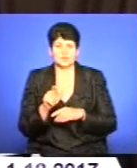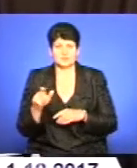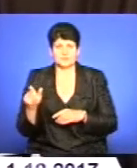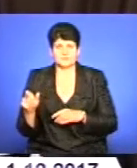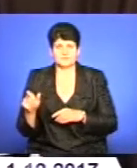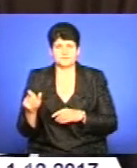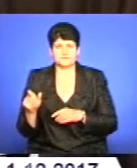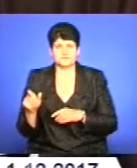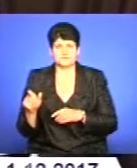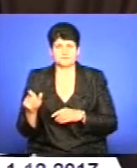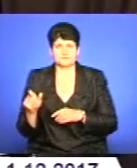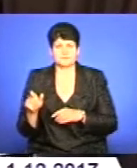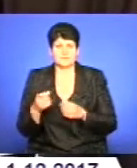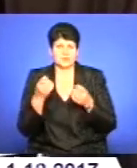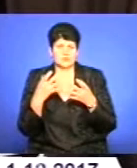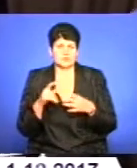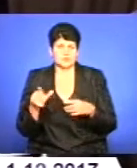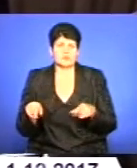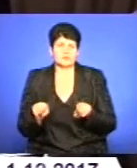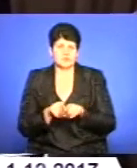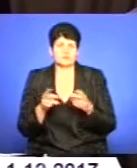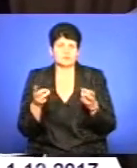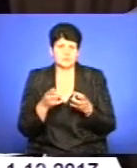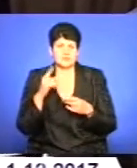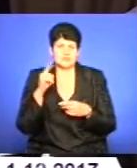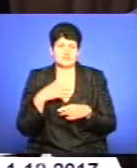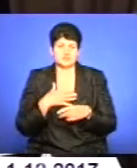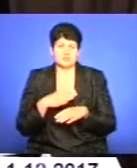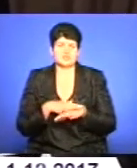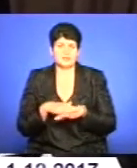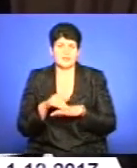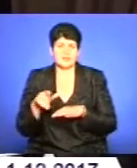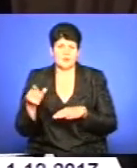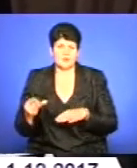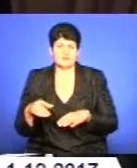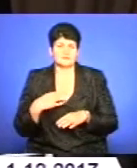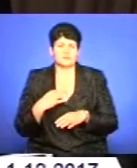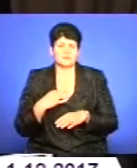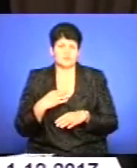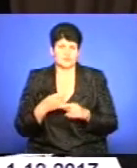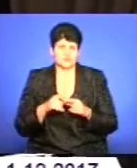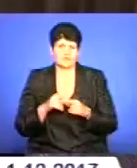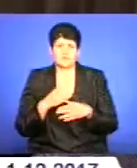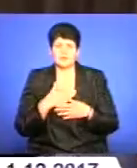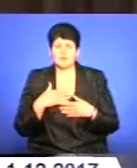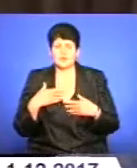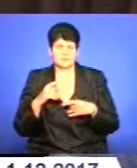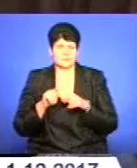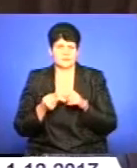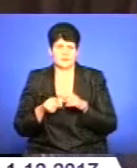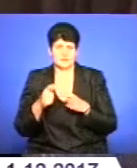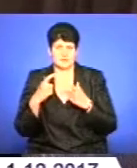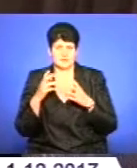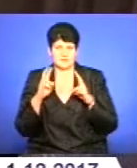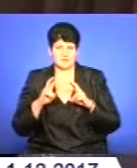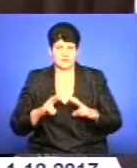І звичайним людям це потрібно також, але знаючи наш народ, вони не дбалі на рахунок цього, вони не хочуть цього проходити. Кожна людина